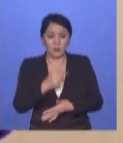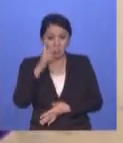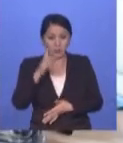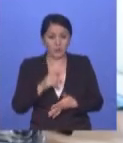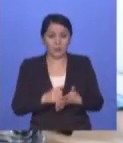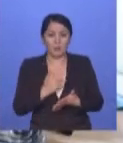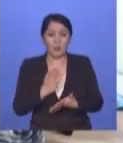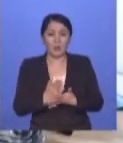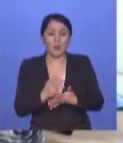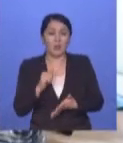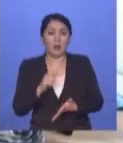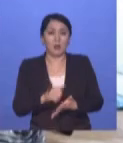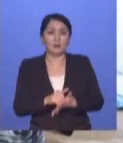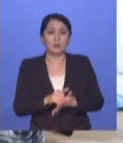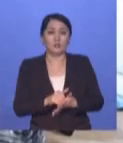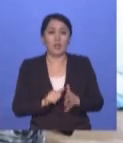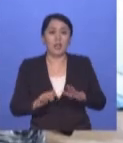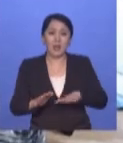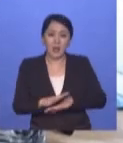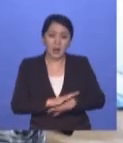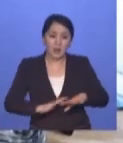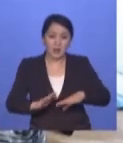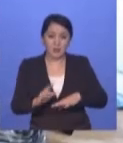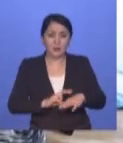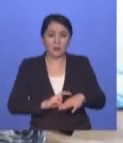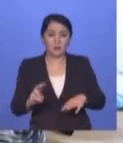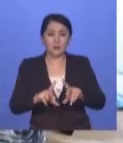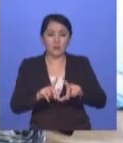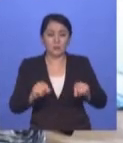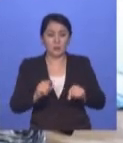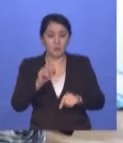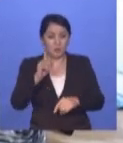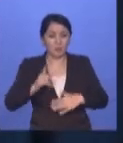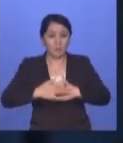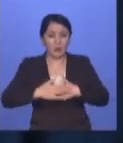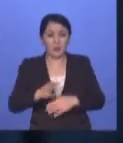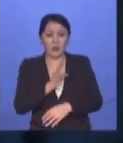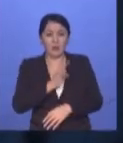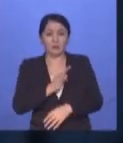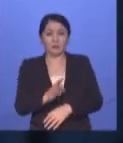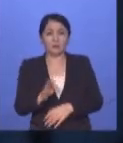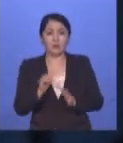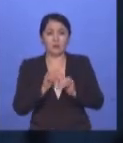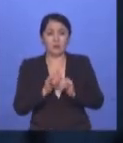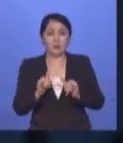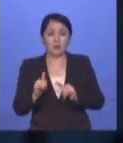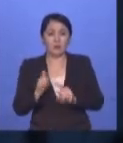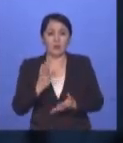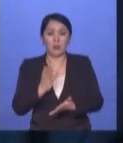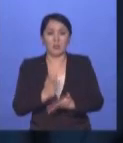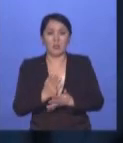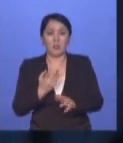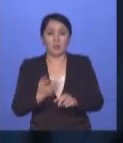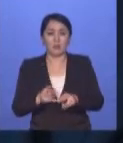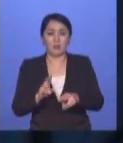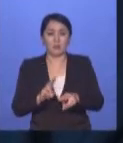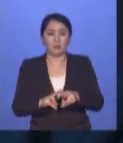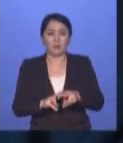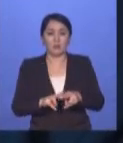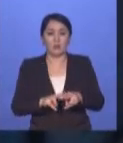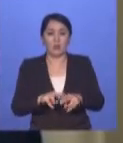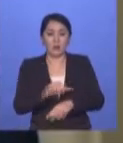сенемін. Құжатта халықтың Қазпошта қызметін кеңінен пайдалануын қамтамасыз ету үшін одан әрі дамыту көзделген. Сонымен қатар шалғай